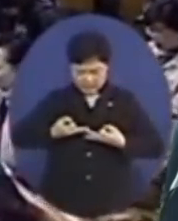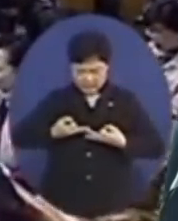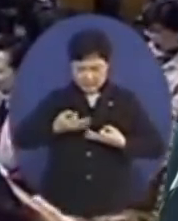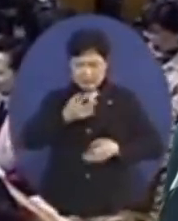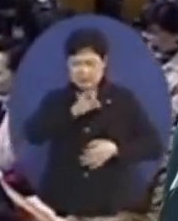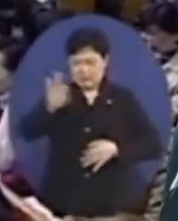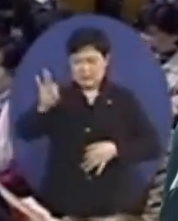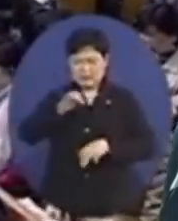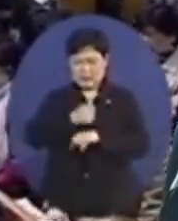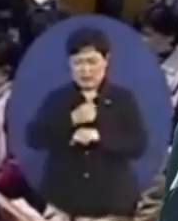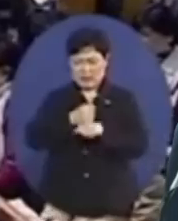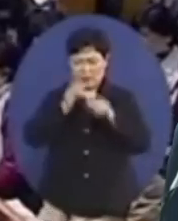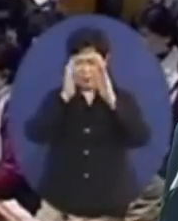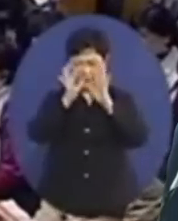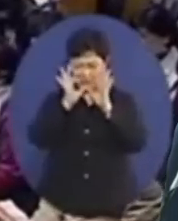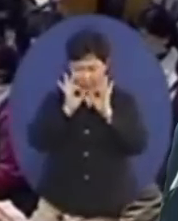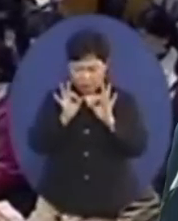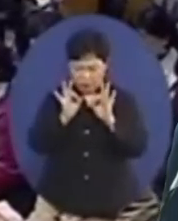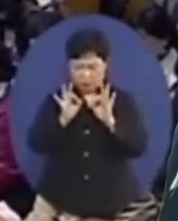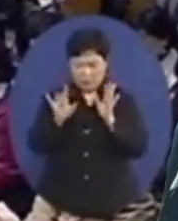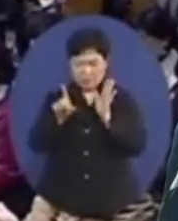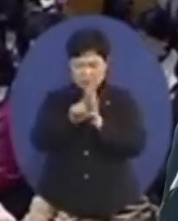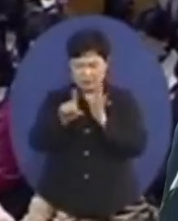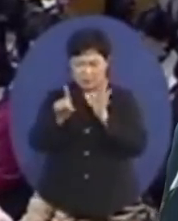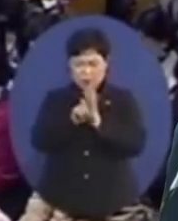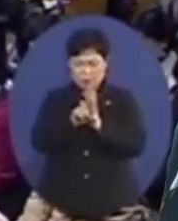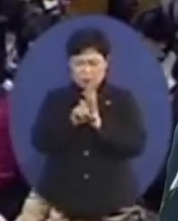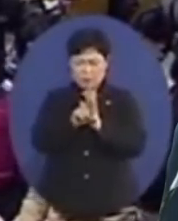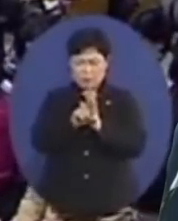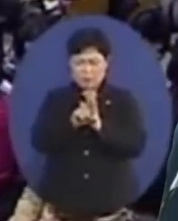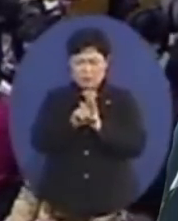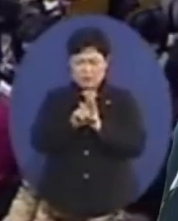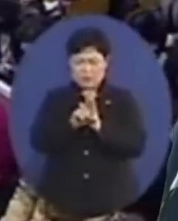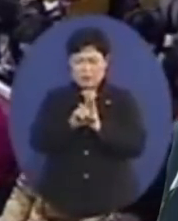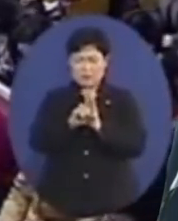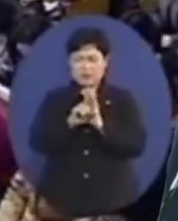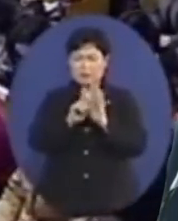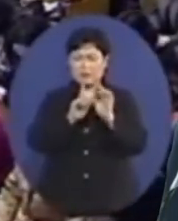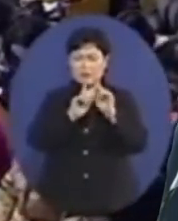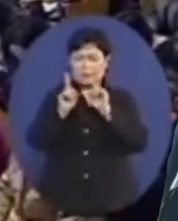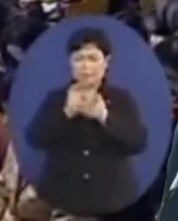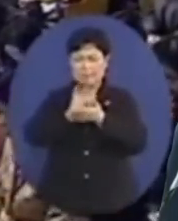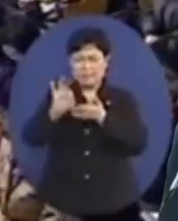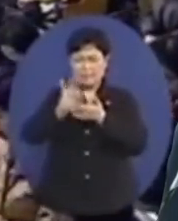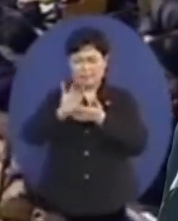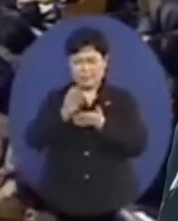시인하고 바라보고 믿고 주장하게 도와주시옵소서.